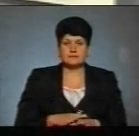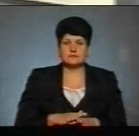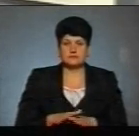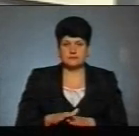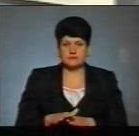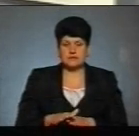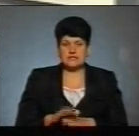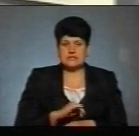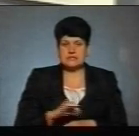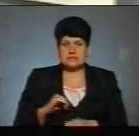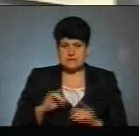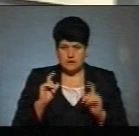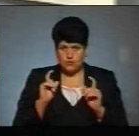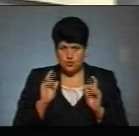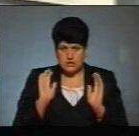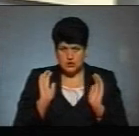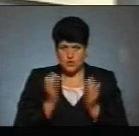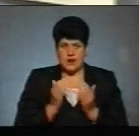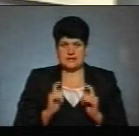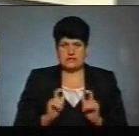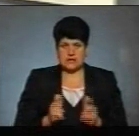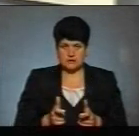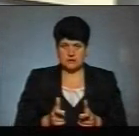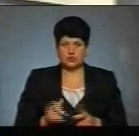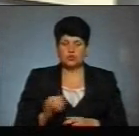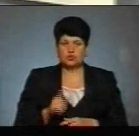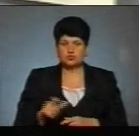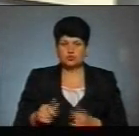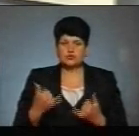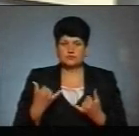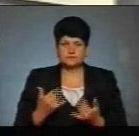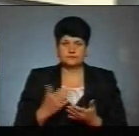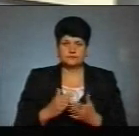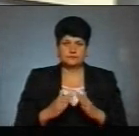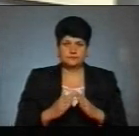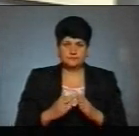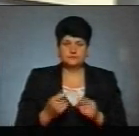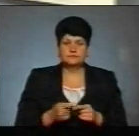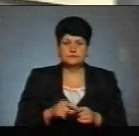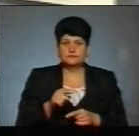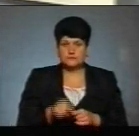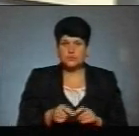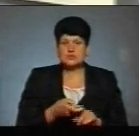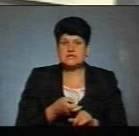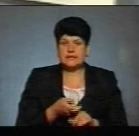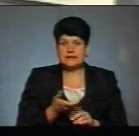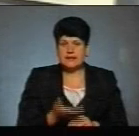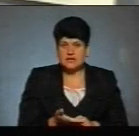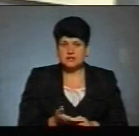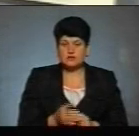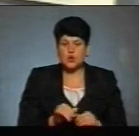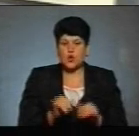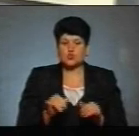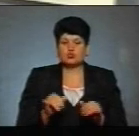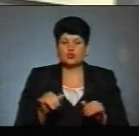дотримуються самоізоляції, карантину і люди, які сьогодні перебувають вдома. Тому що від цього залежить, скажімо так,